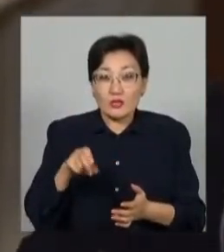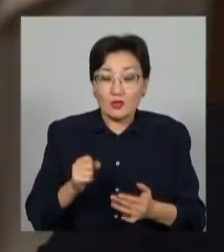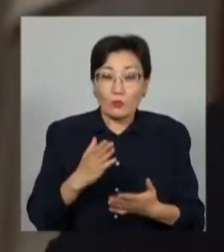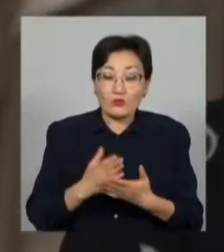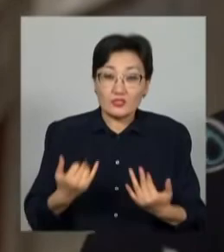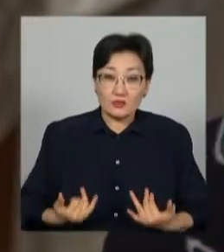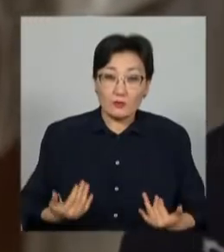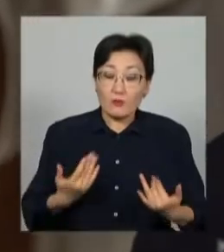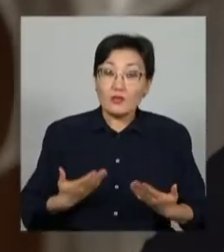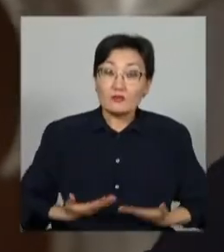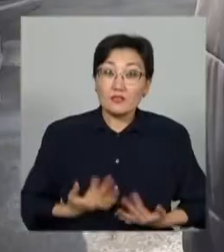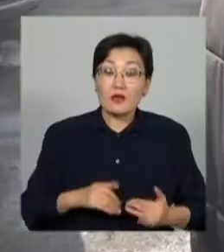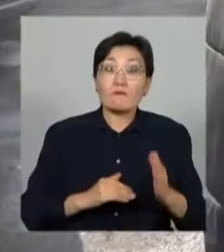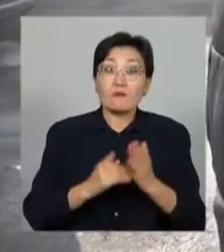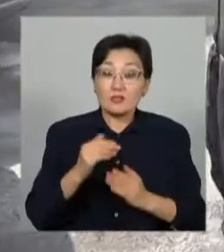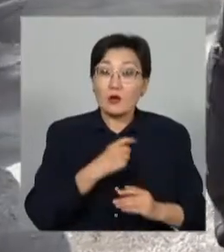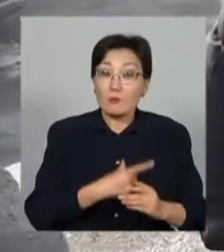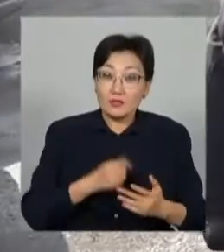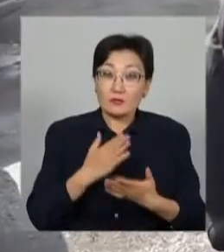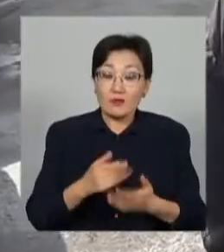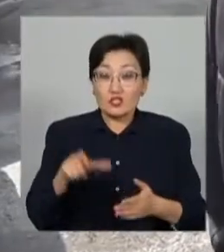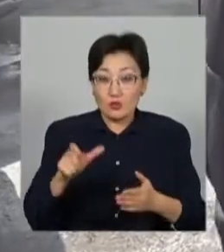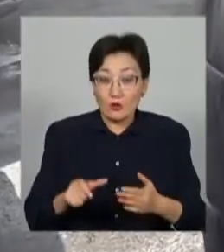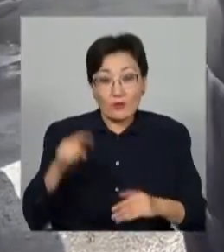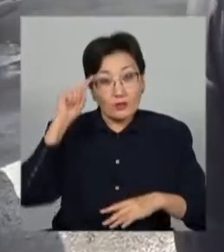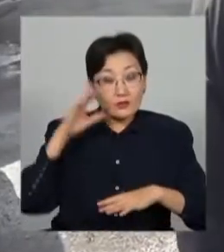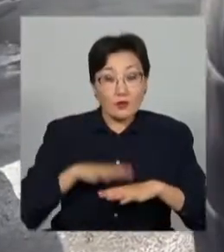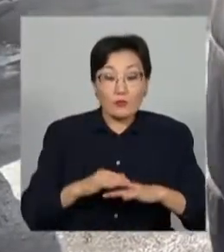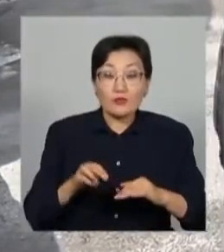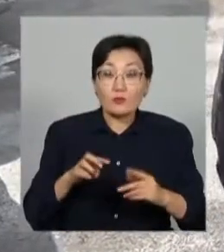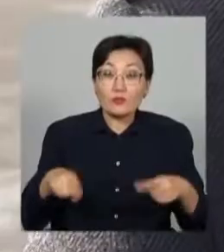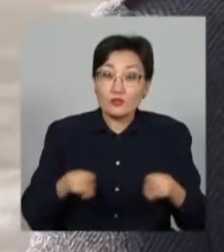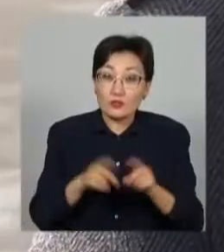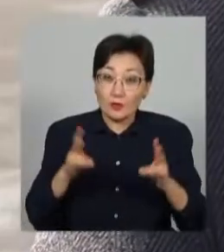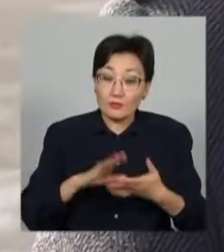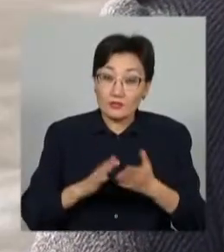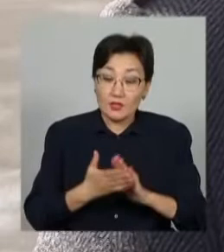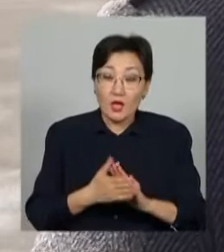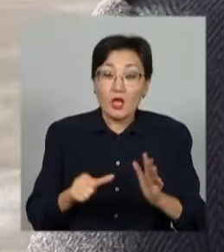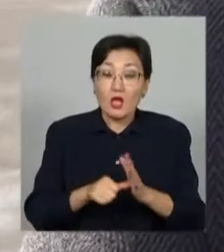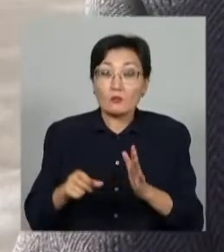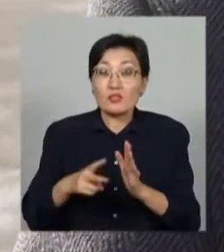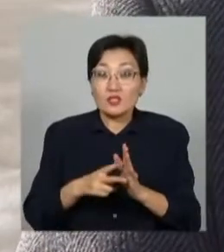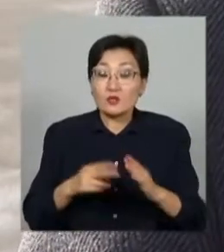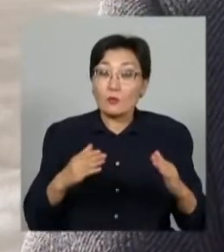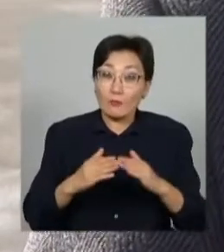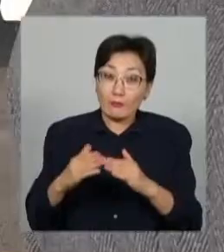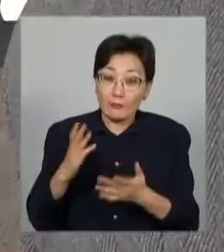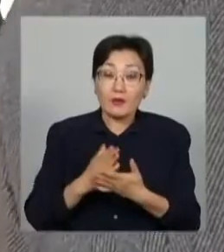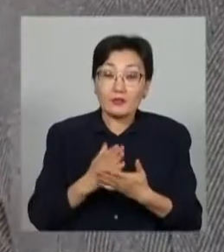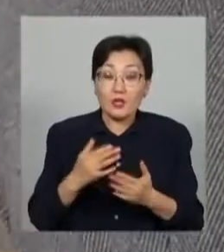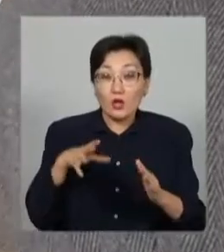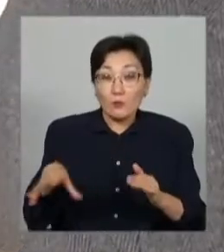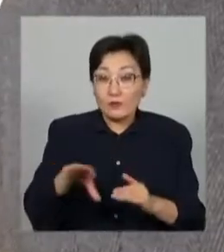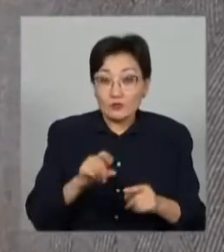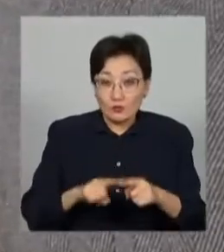Я вот человек с высшим образованием. Ал жергілікті әкімдік өкілдері Түркісіб ауданында осындай апатты жағдайдағы 6-7 тұрғын үйдің барын айтады. Оның